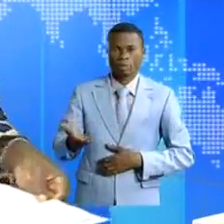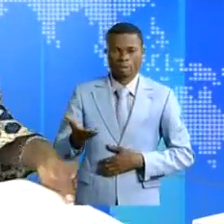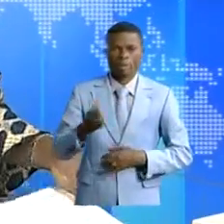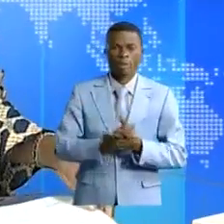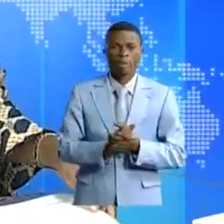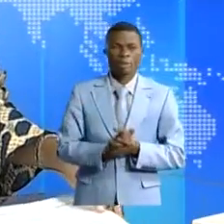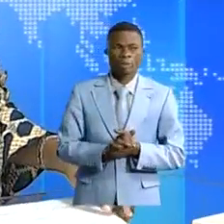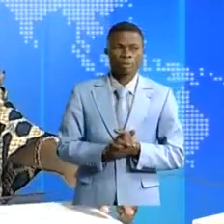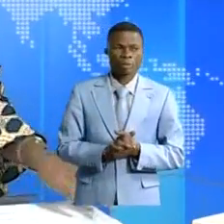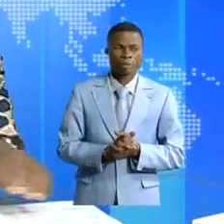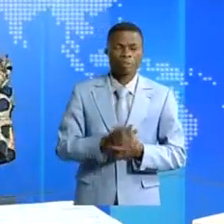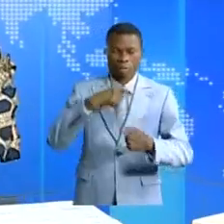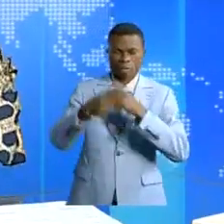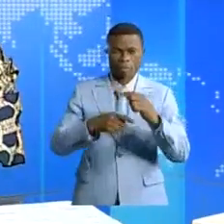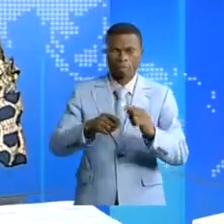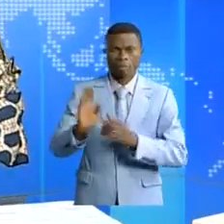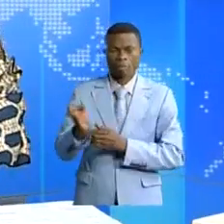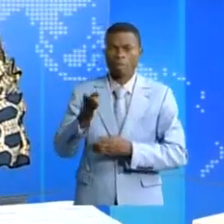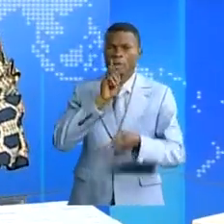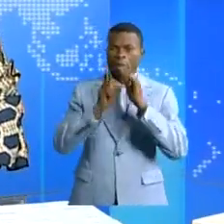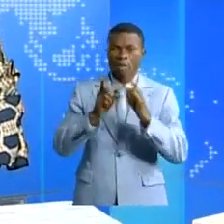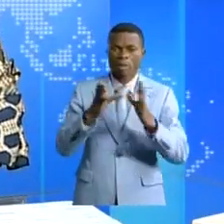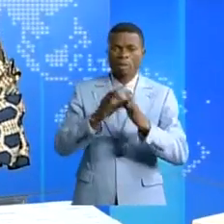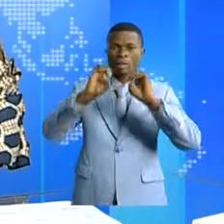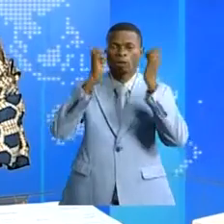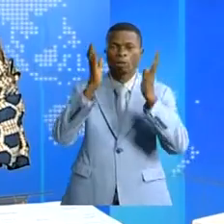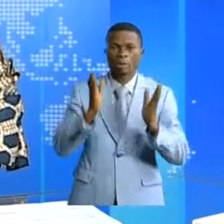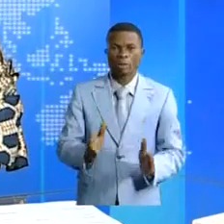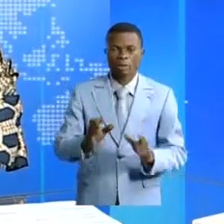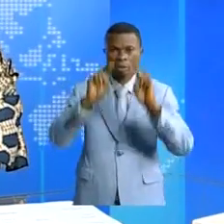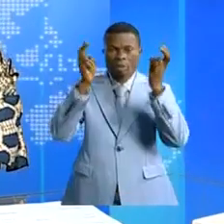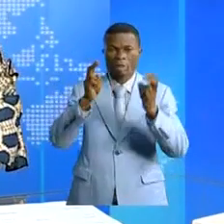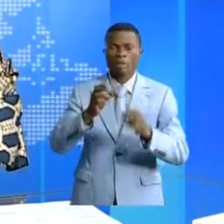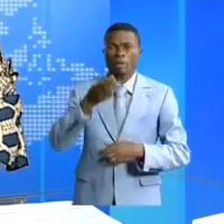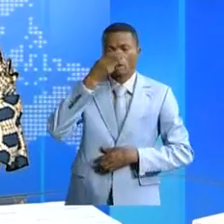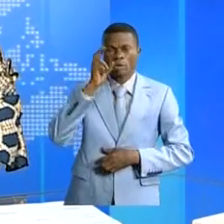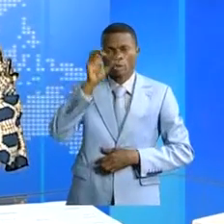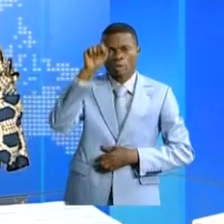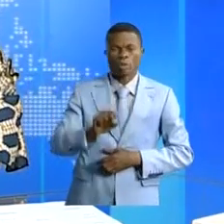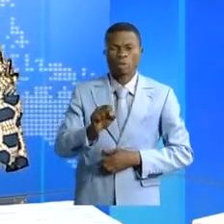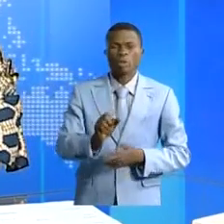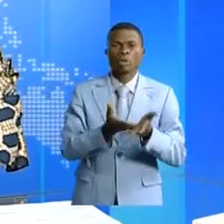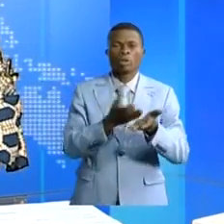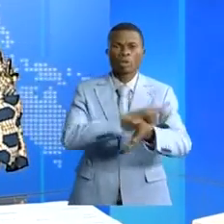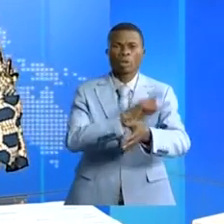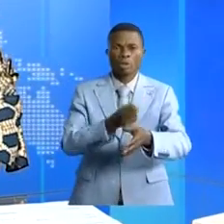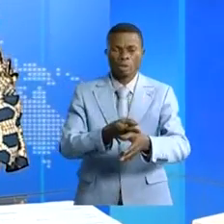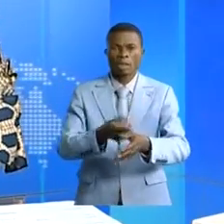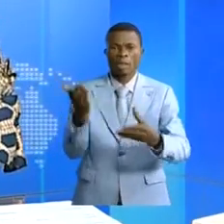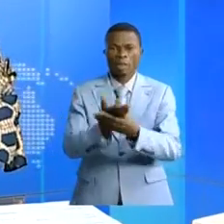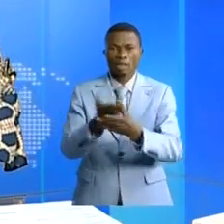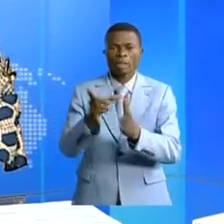femmes. Lancement des matinées d'échange avec les entrepreneurs de la ville de Bukavu au sud Kivu sur les textes légaux